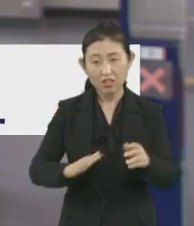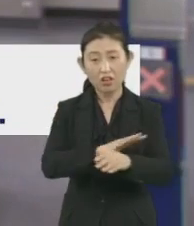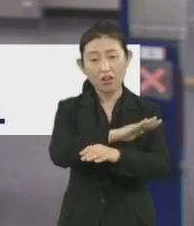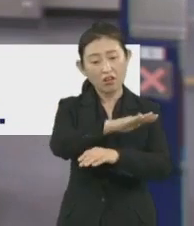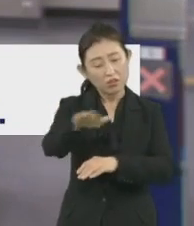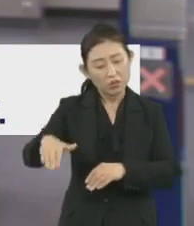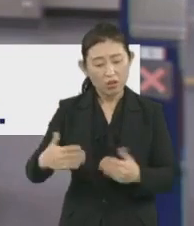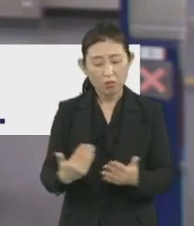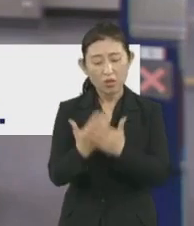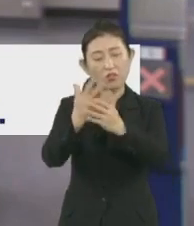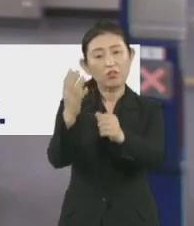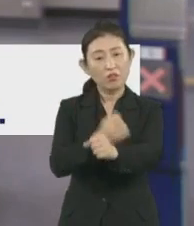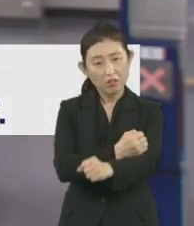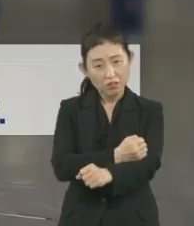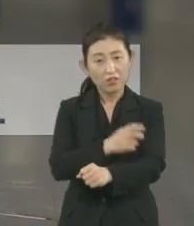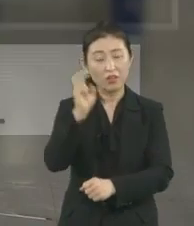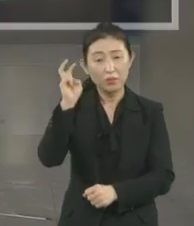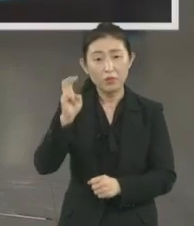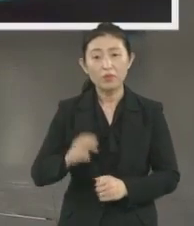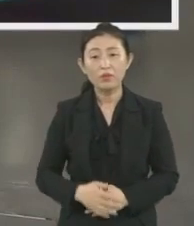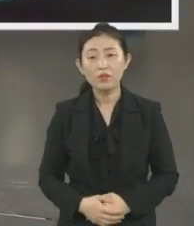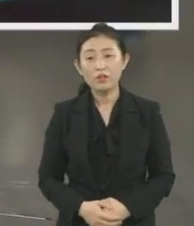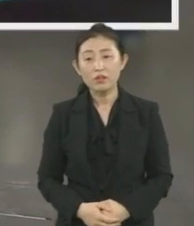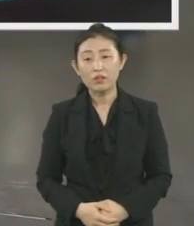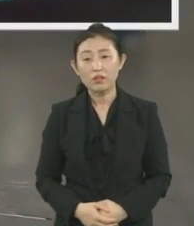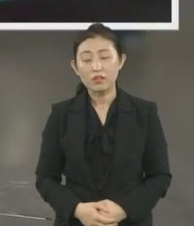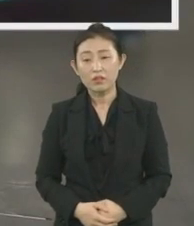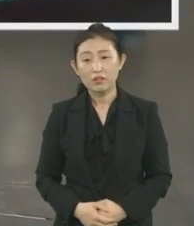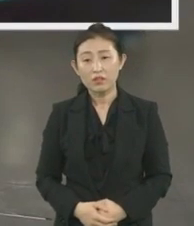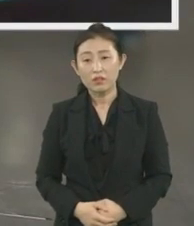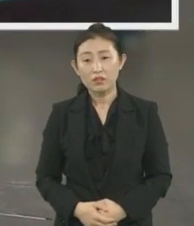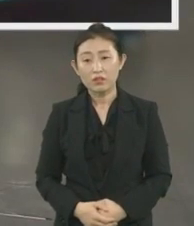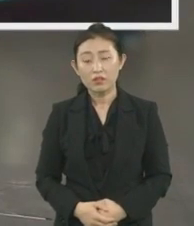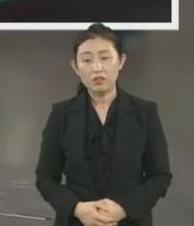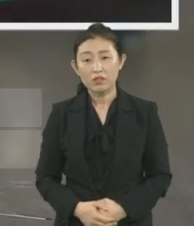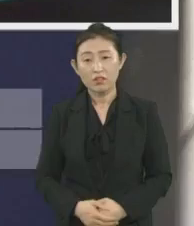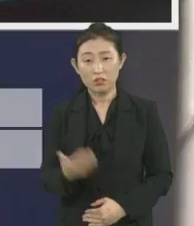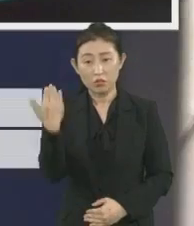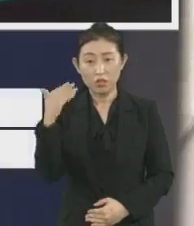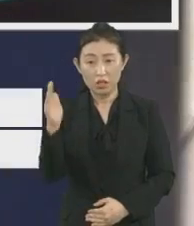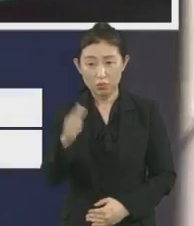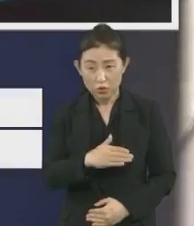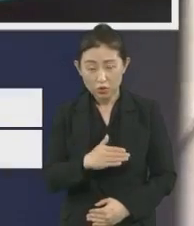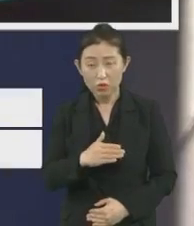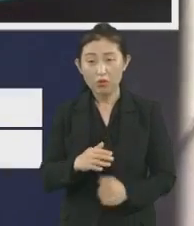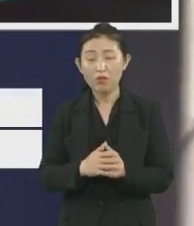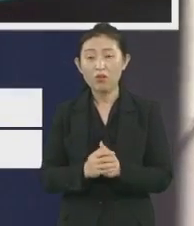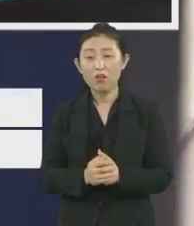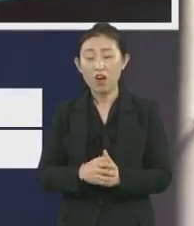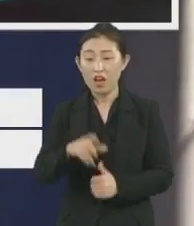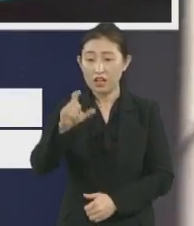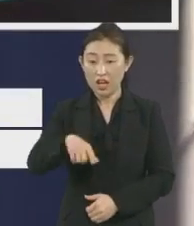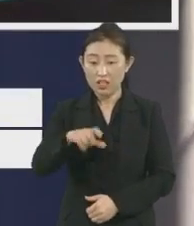가속화될 것으로 확신하고 있습니다. 한편 아산시는 지난 1월부터 광역